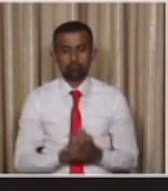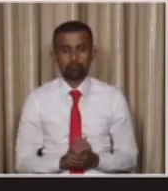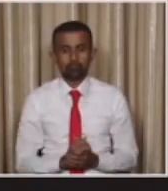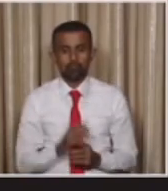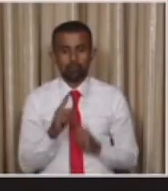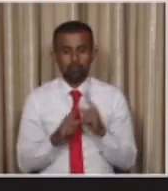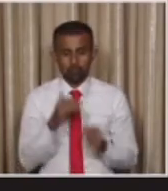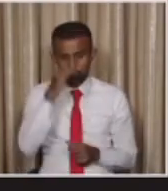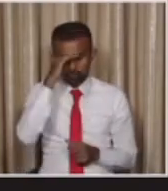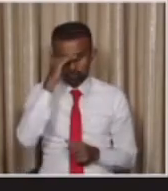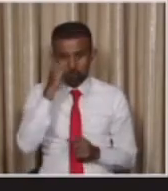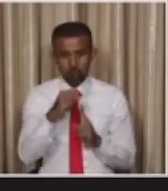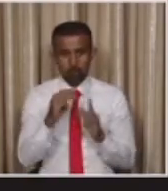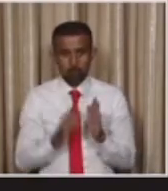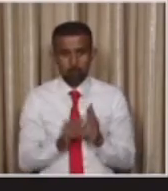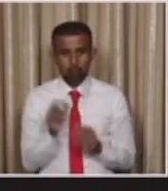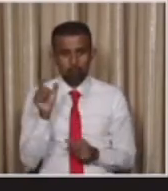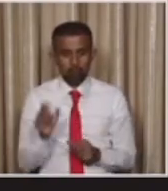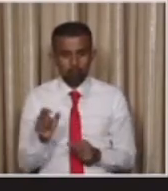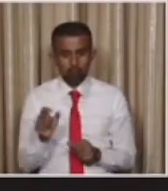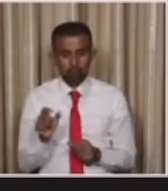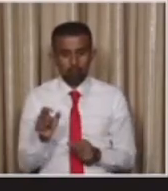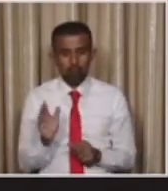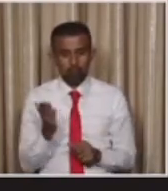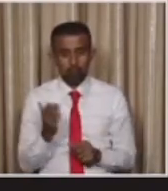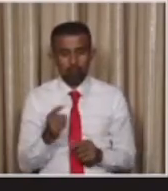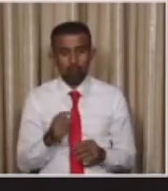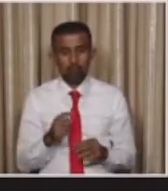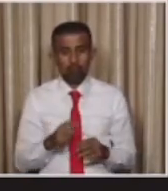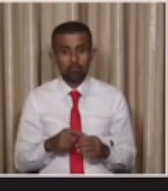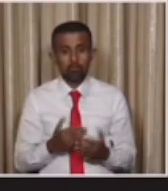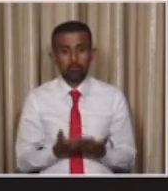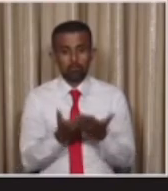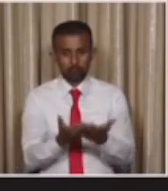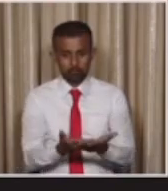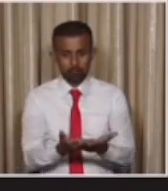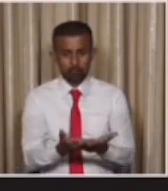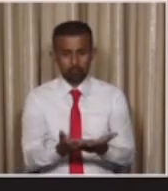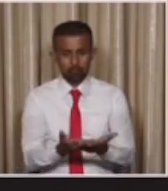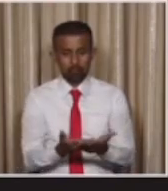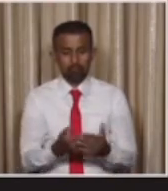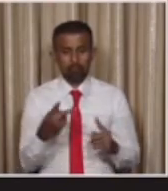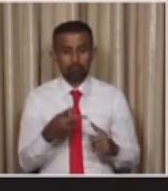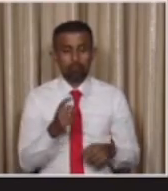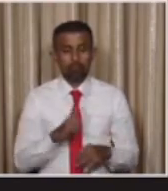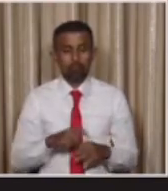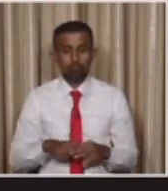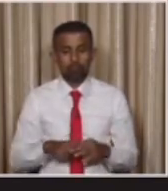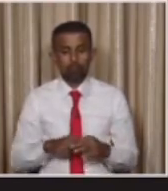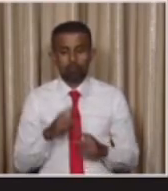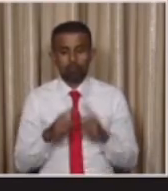ගරු කථානායකතුමනි, අග්‍රාමාත්‍යතුමා වෙනුවෙන් මේ ප්‍රශ්නේ සභාගත කර. දෙවෙනි ප්‍රශ්නේ,